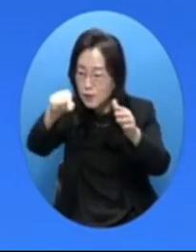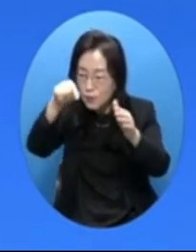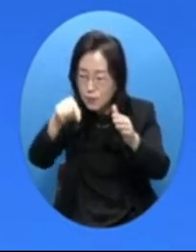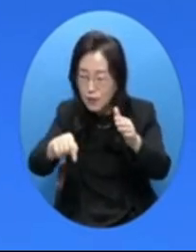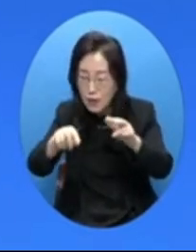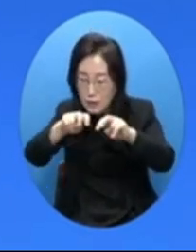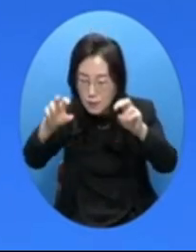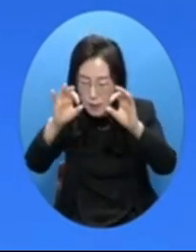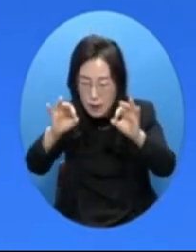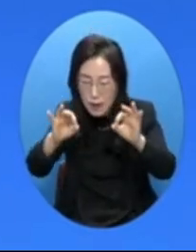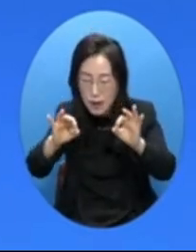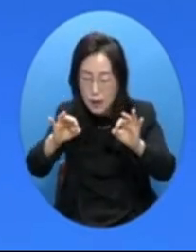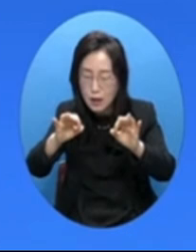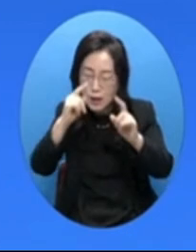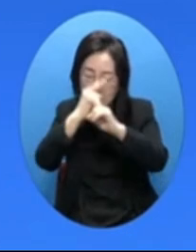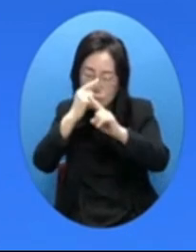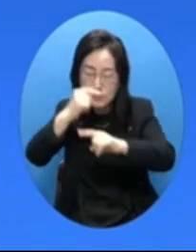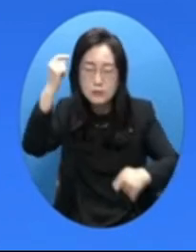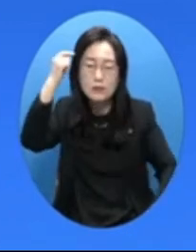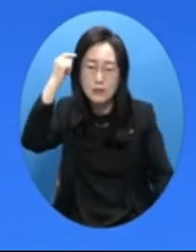부정적인 생각 부정적인